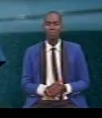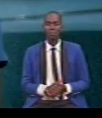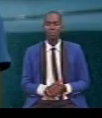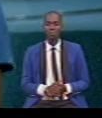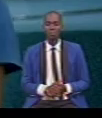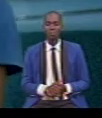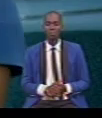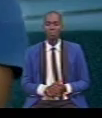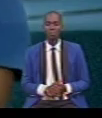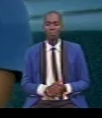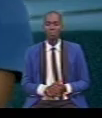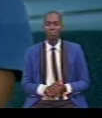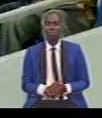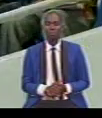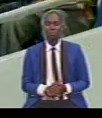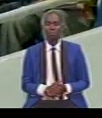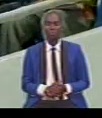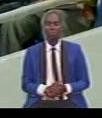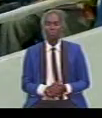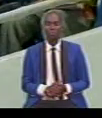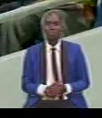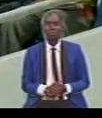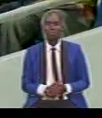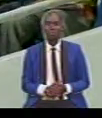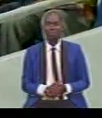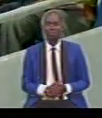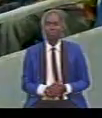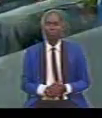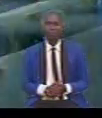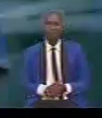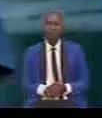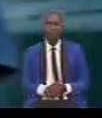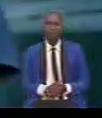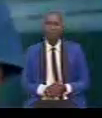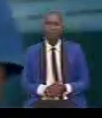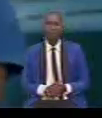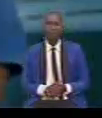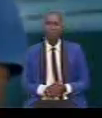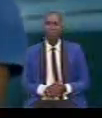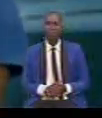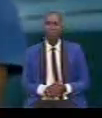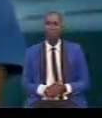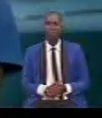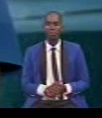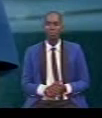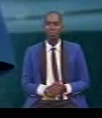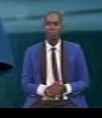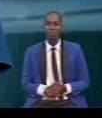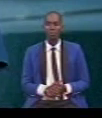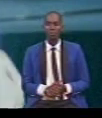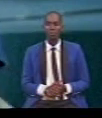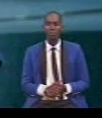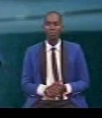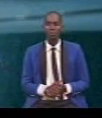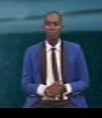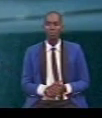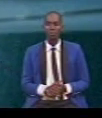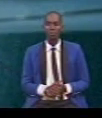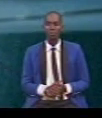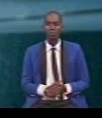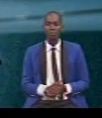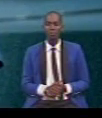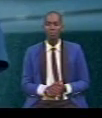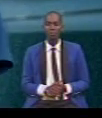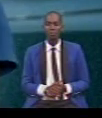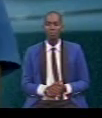So pari jojonze nyonga mlungu, ziko mwana wa mlungu, mutikankala musituation yoi, patizazi wala, mwini vonze veti